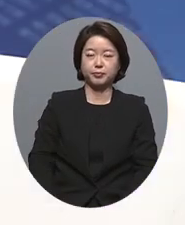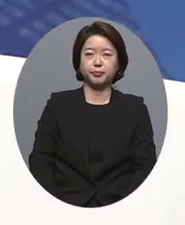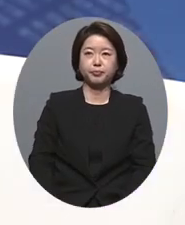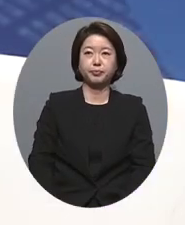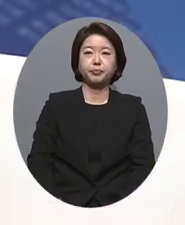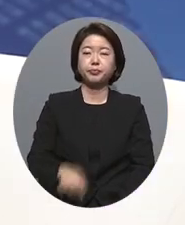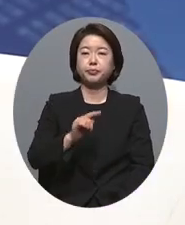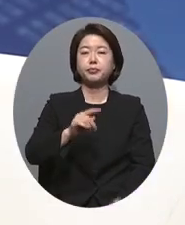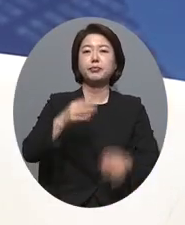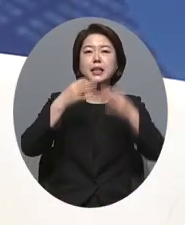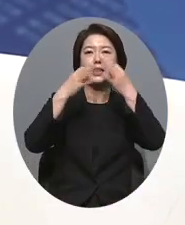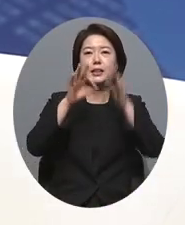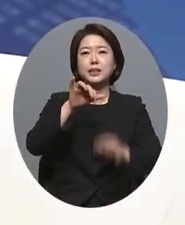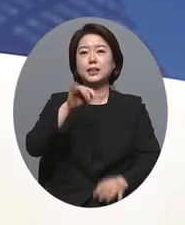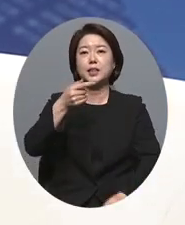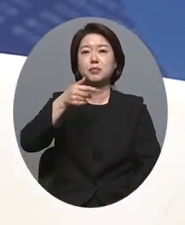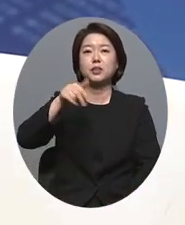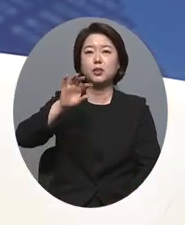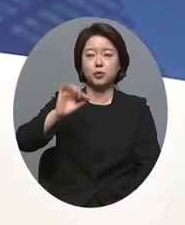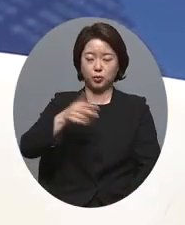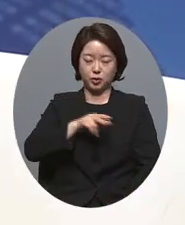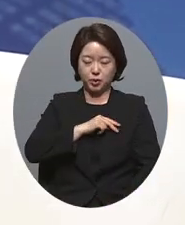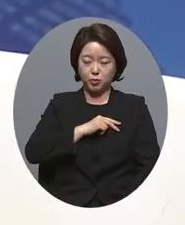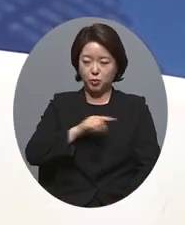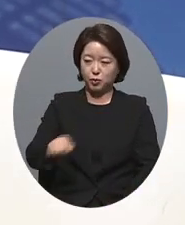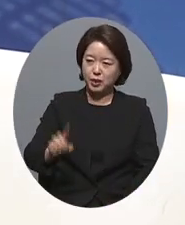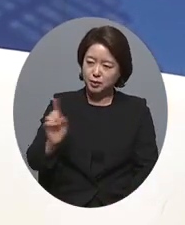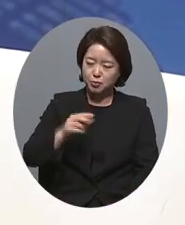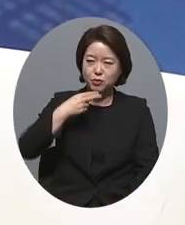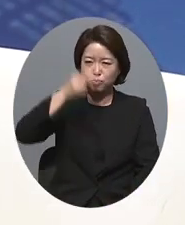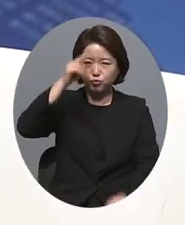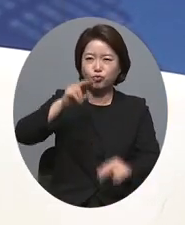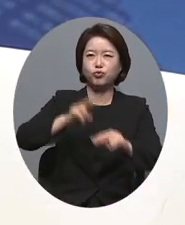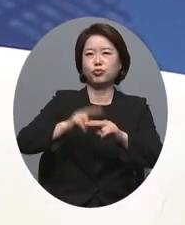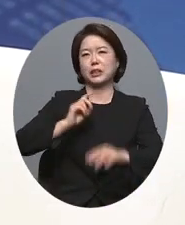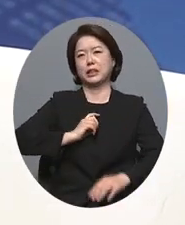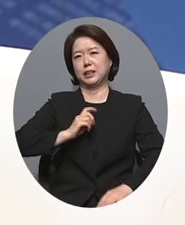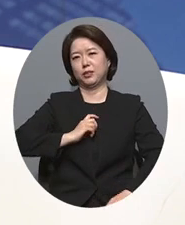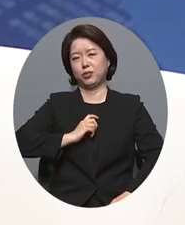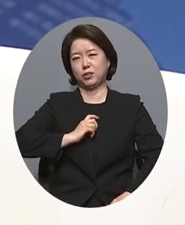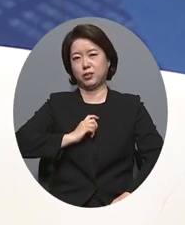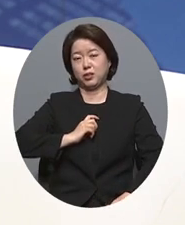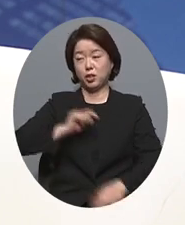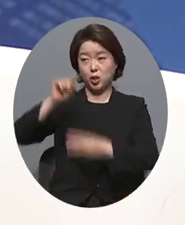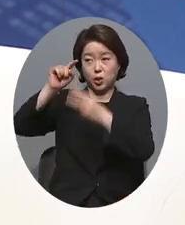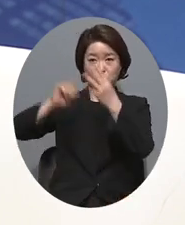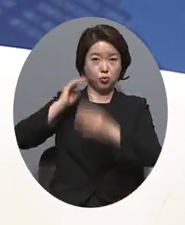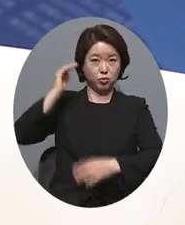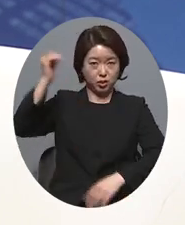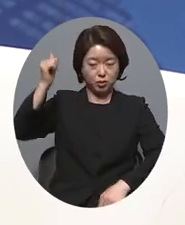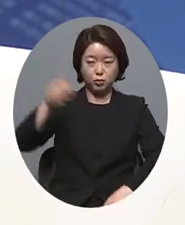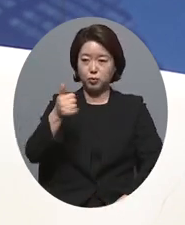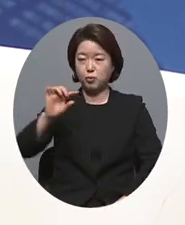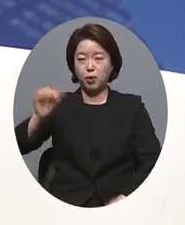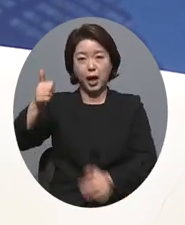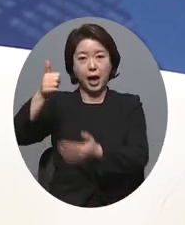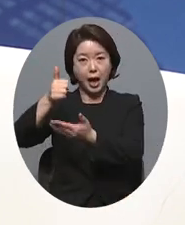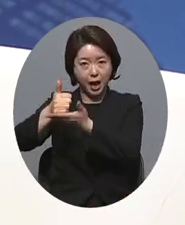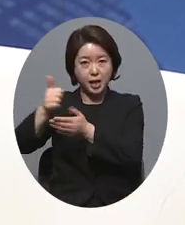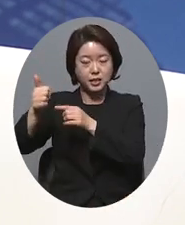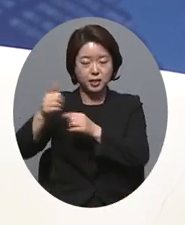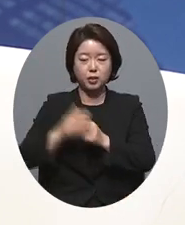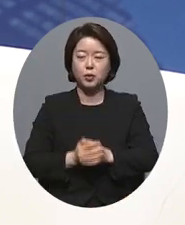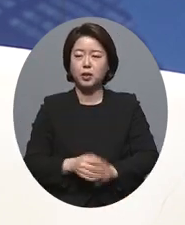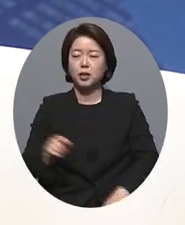자, 김 의원이 제기한 부분 바로 술자리 의혹이었습니다. 윤석열 대통령과 한동훈 법무부 장관이